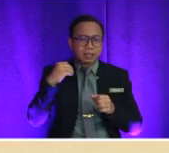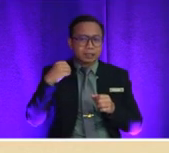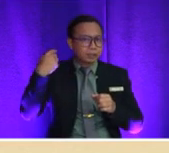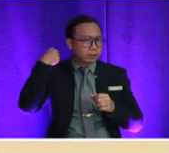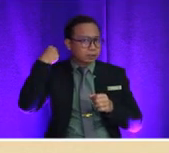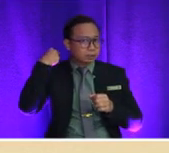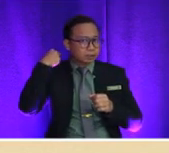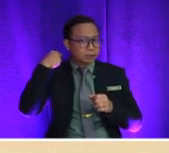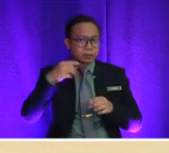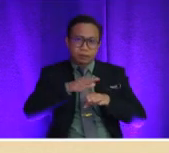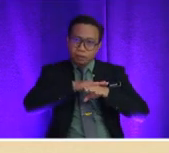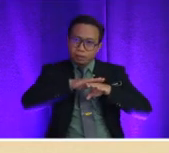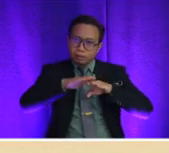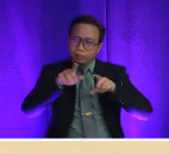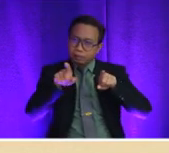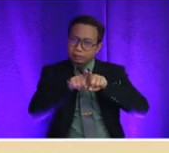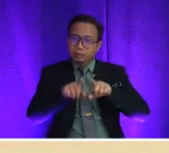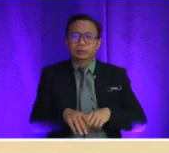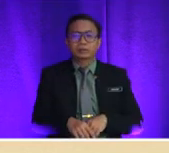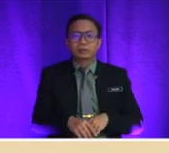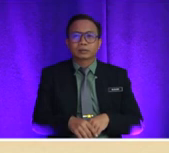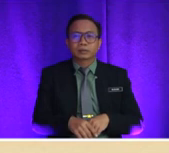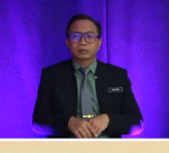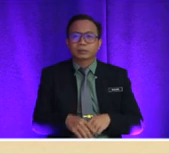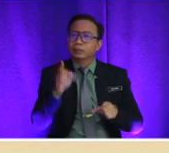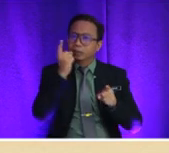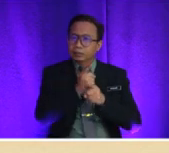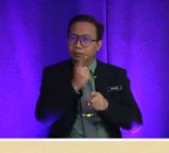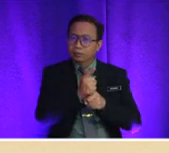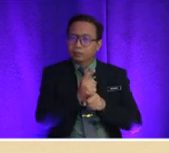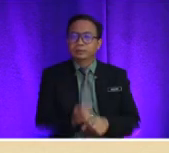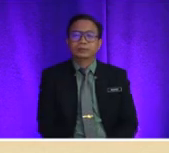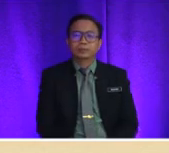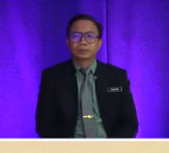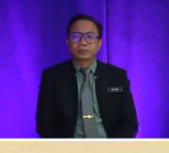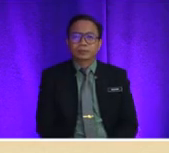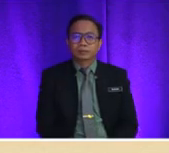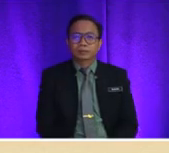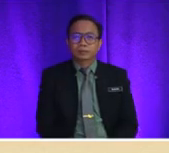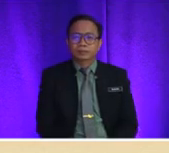bentuk rate ini adalah jawabannya adalah tuh Nah betul oke